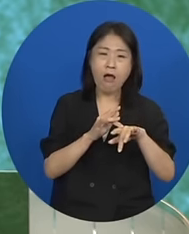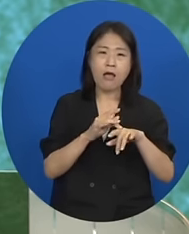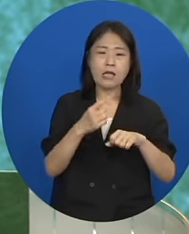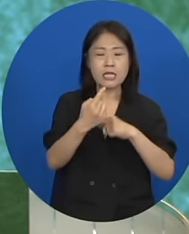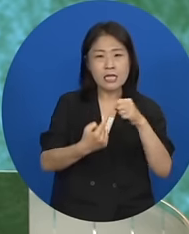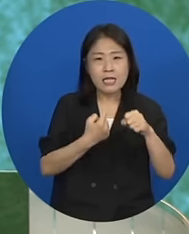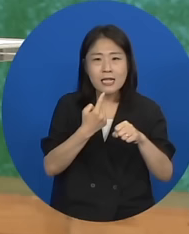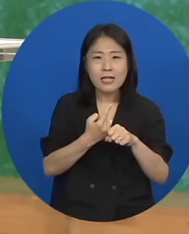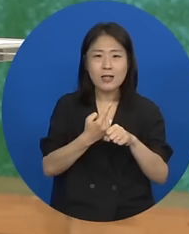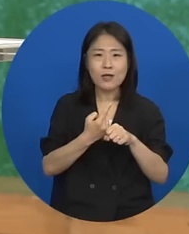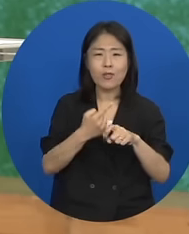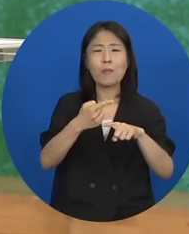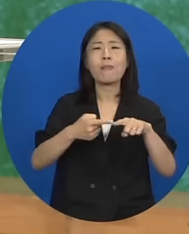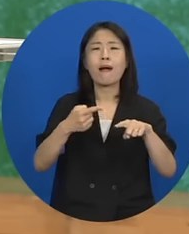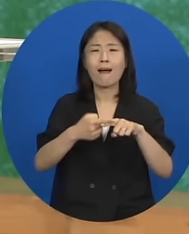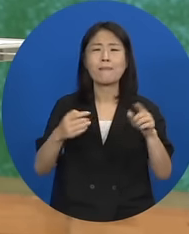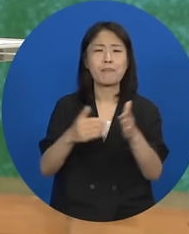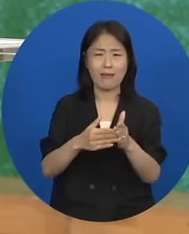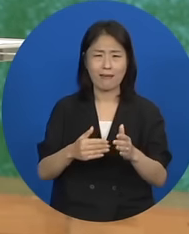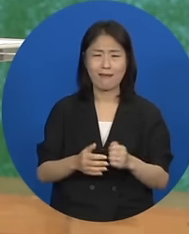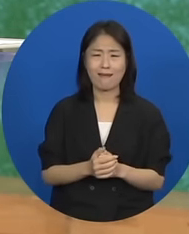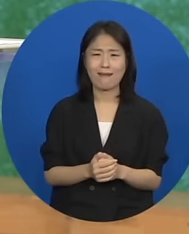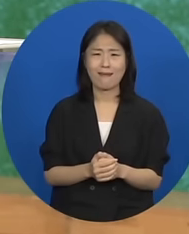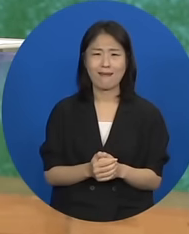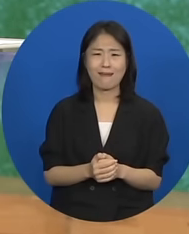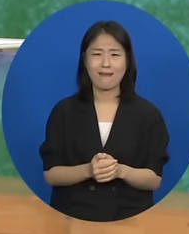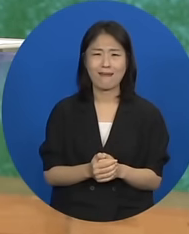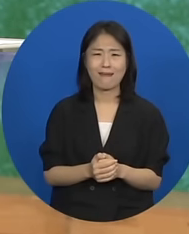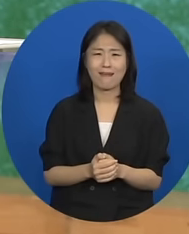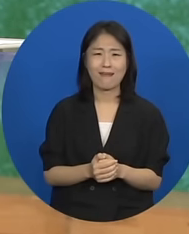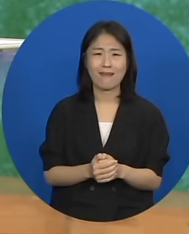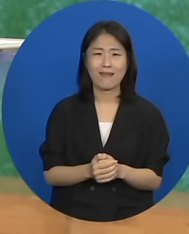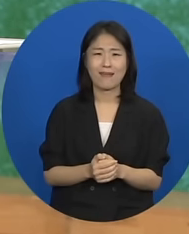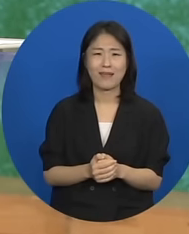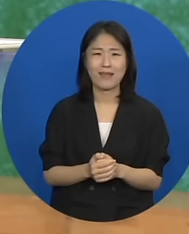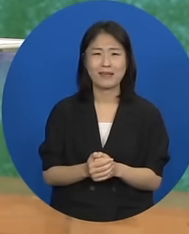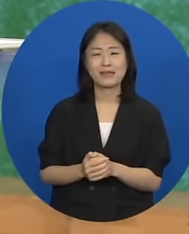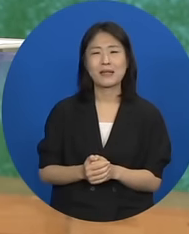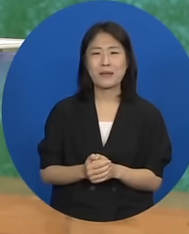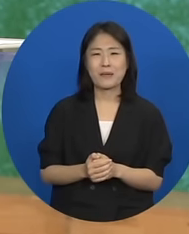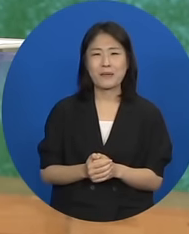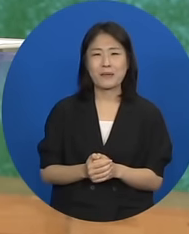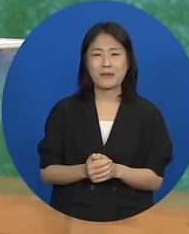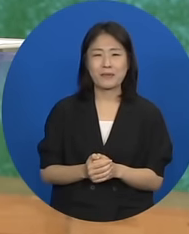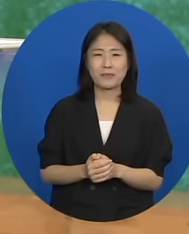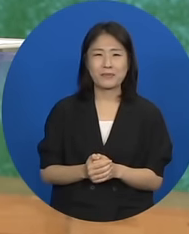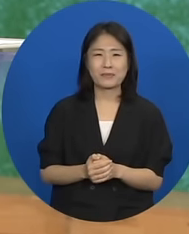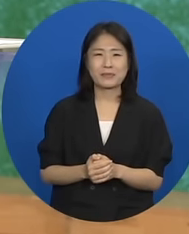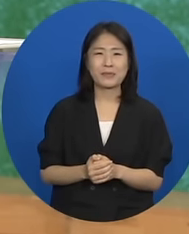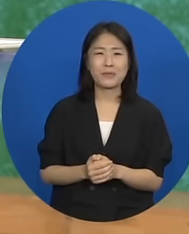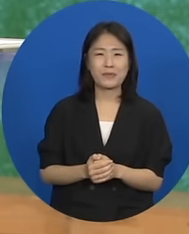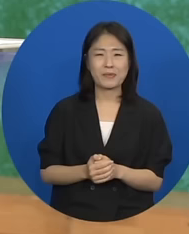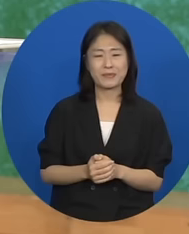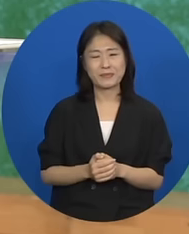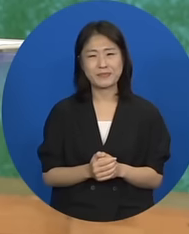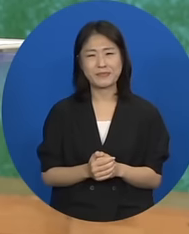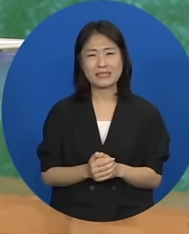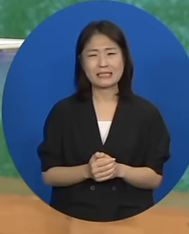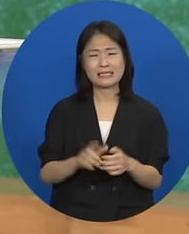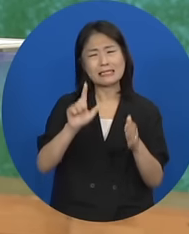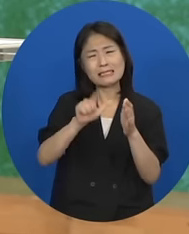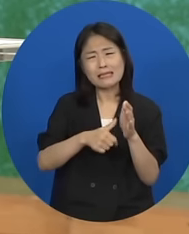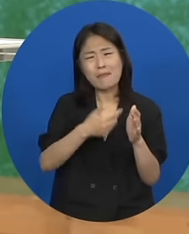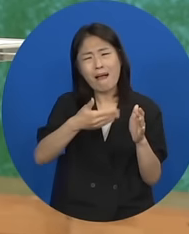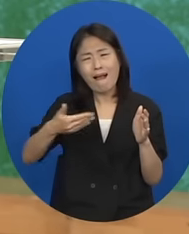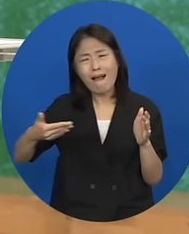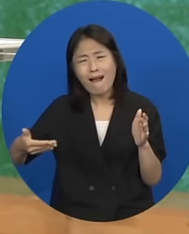우리 신년 예배 드린지 얼마 안 된 거 같은데 벌써 중간이 됐고 좀 있으면 송구 영신 예배에서 뵙 뵙겠습니다 시간이